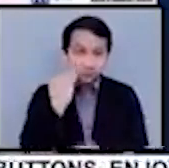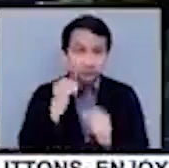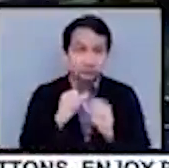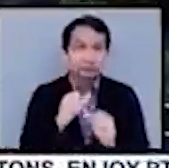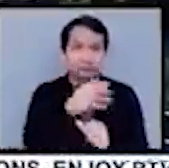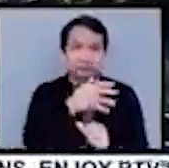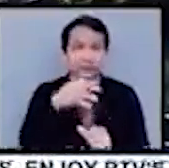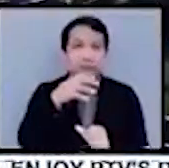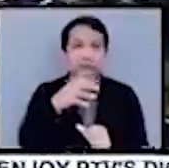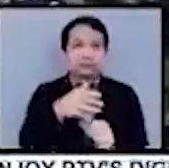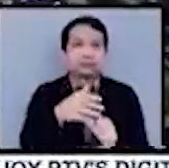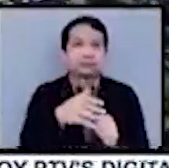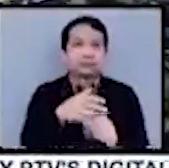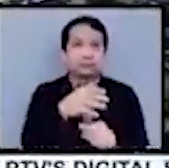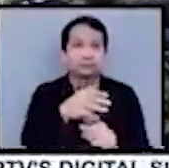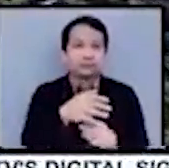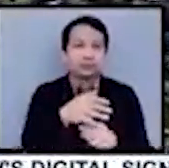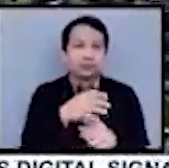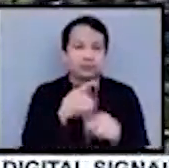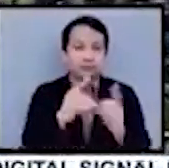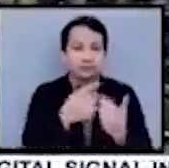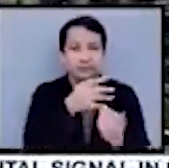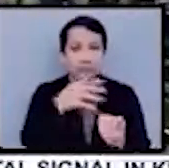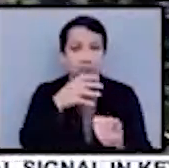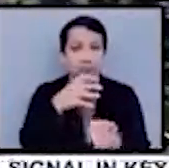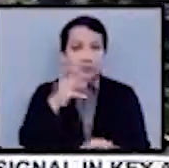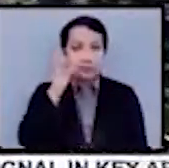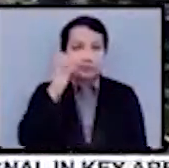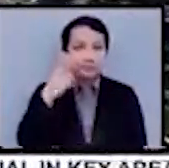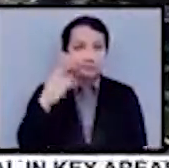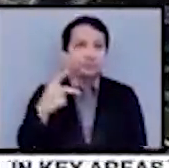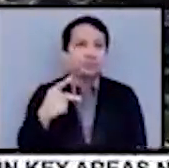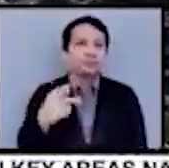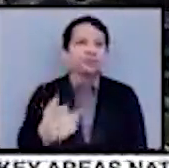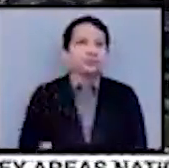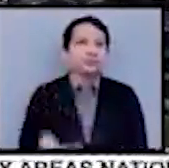mga sakahan. Clazel